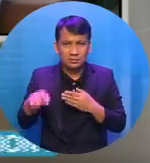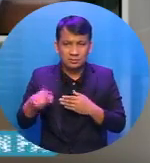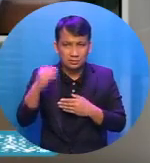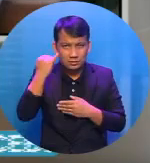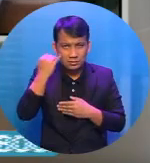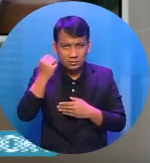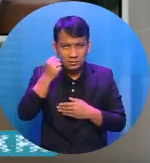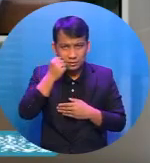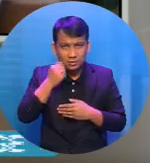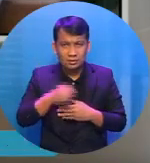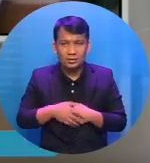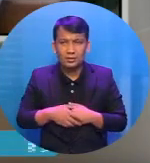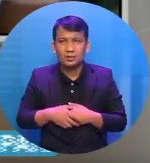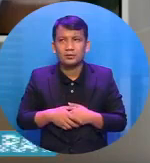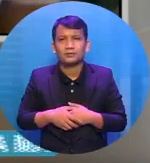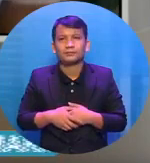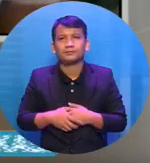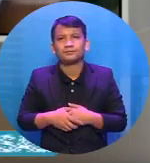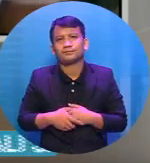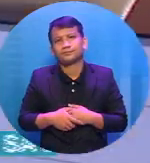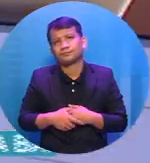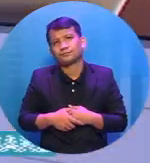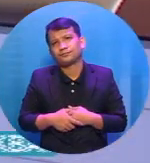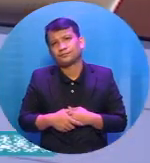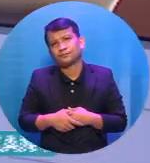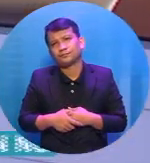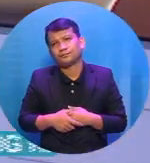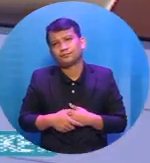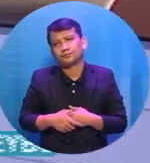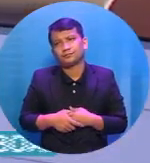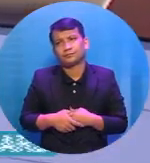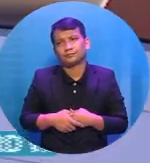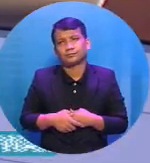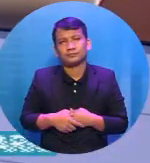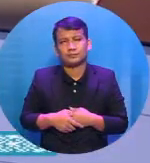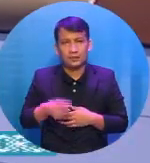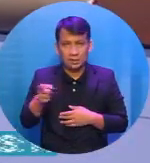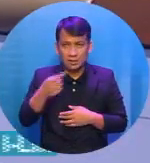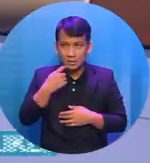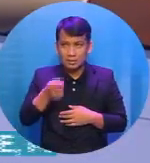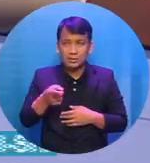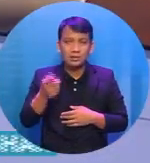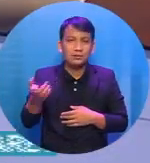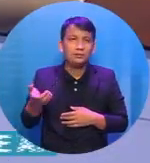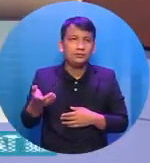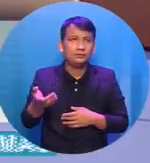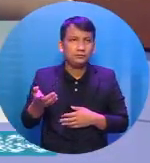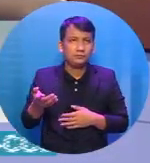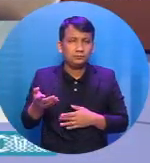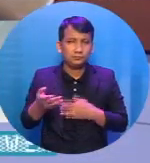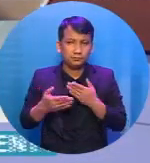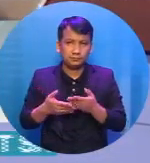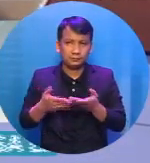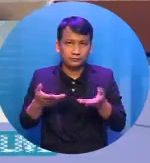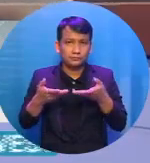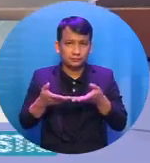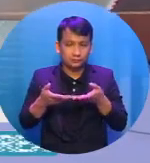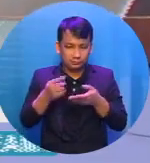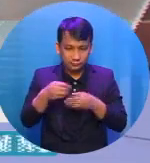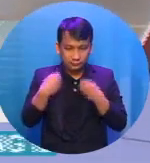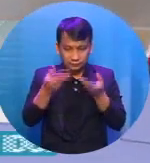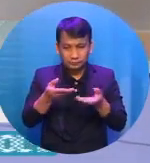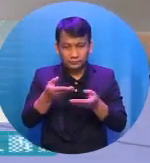Jessa. Alias Jessa. Opo. Narinig mo? Opo. Okay, pagbibigyan ka